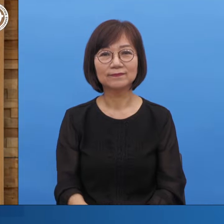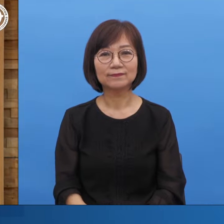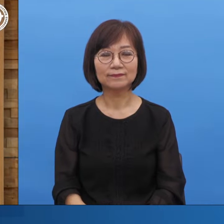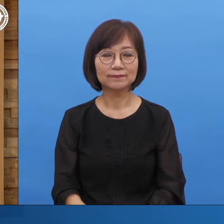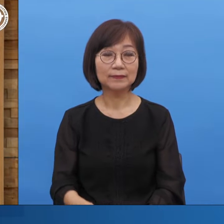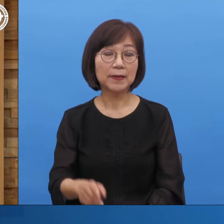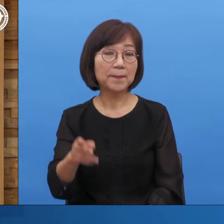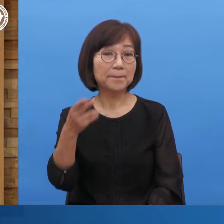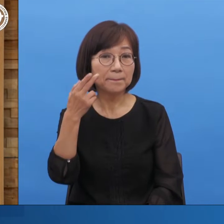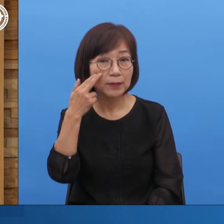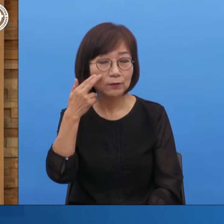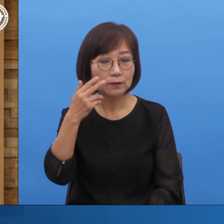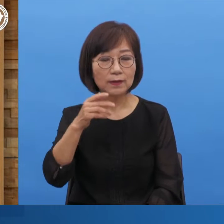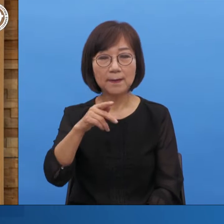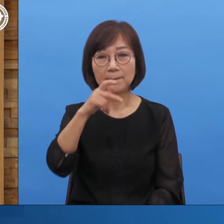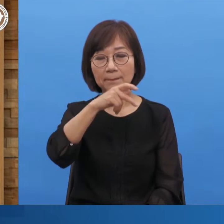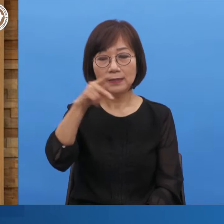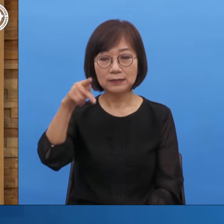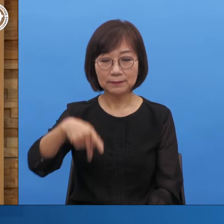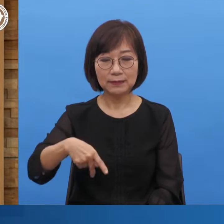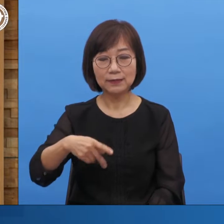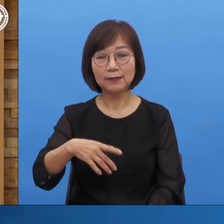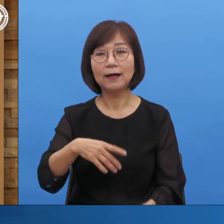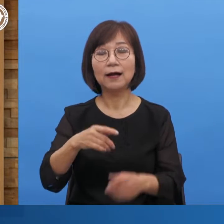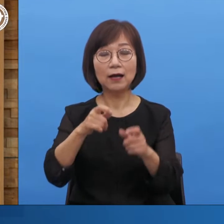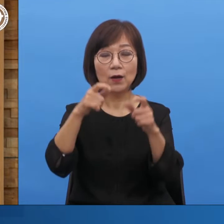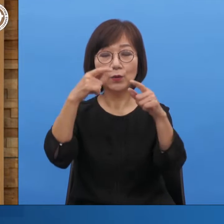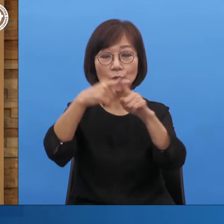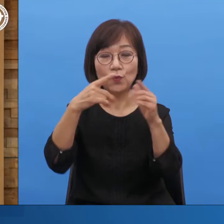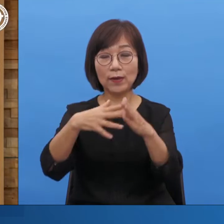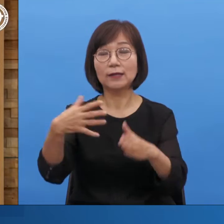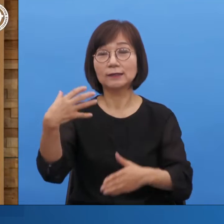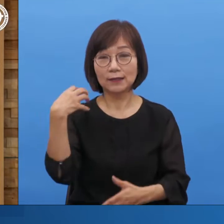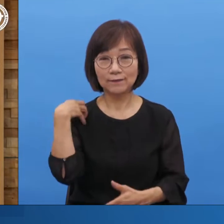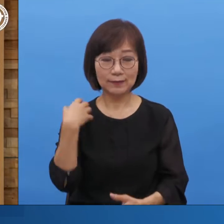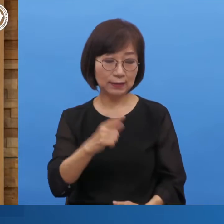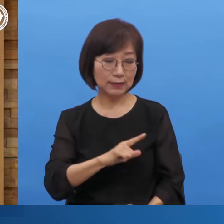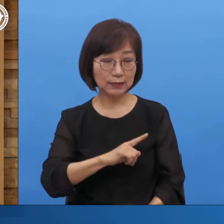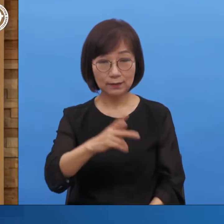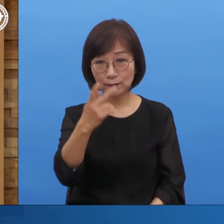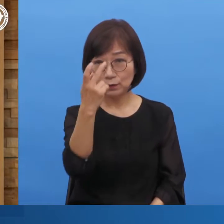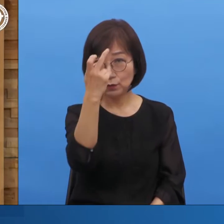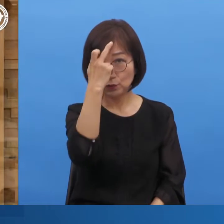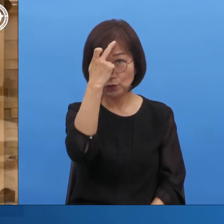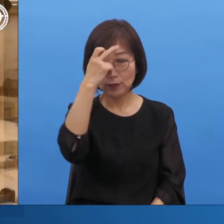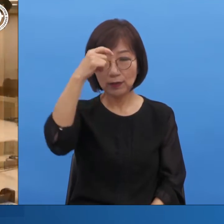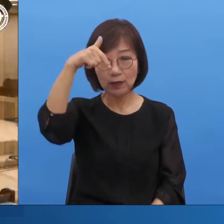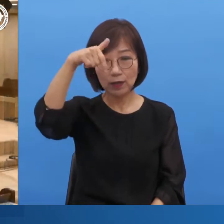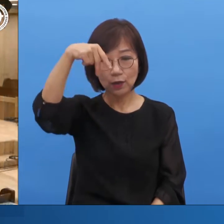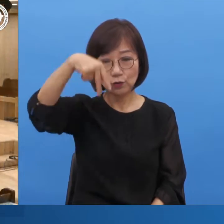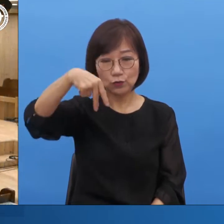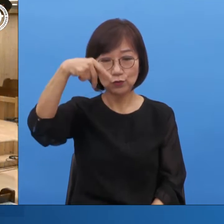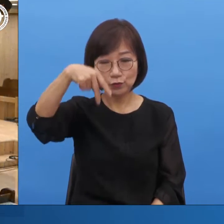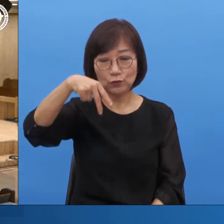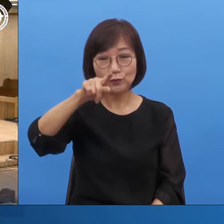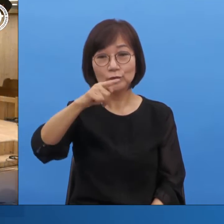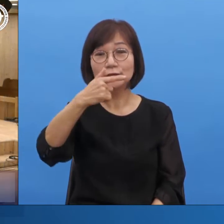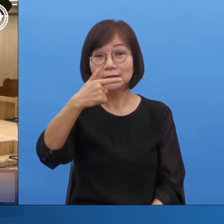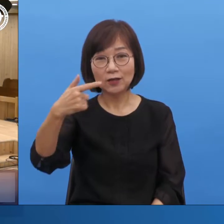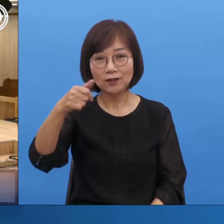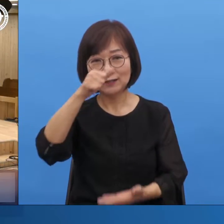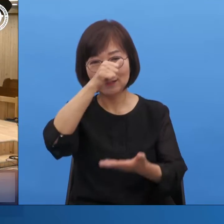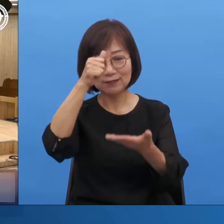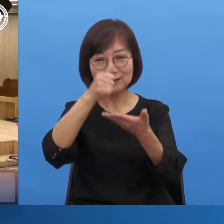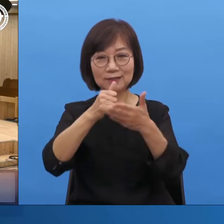아멘. 미국 펜실베니아 지교회 담당하고 계시는 재규승 장로님 기도하시겠습니다. At this time, Elder Kyuson Che,